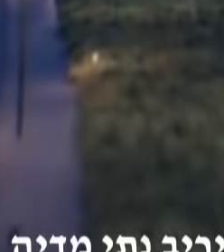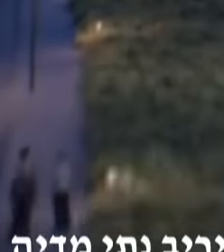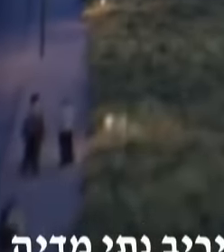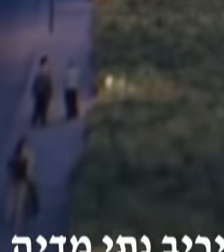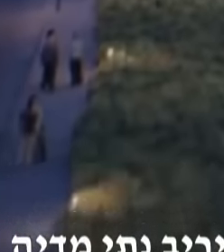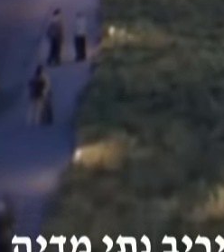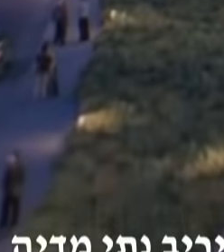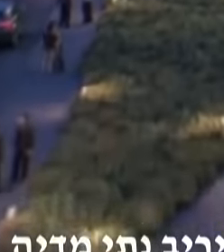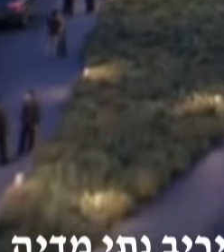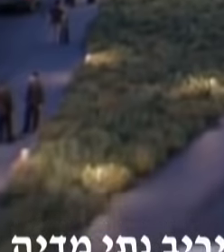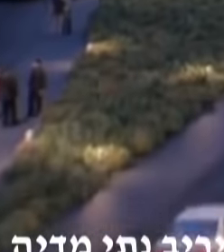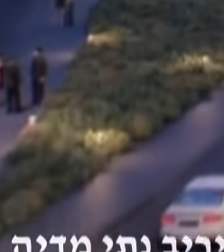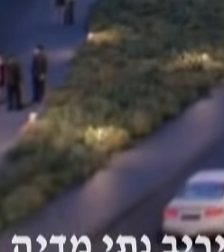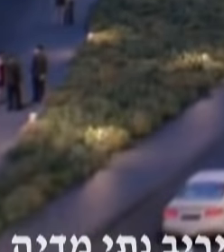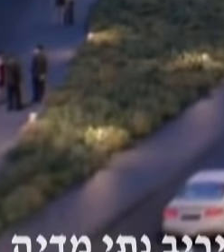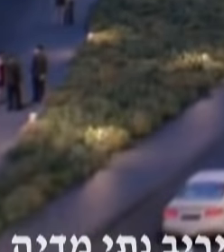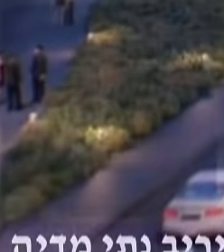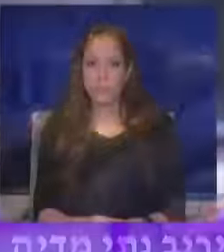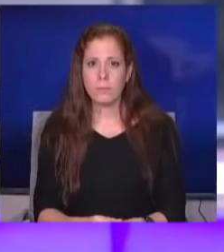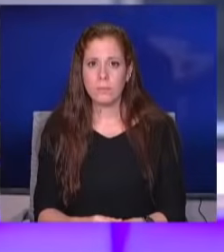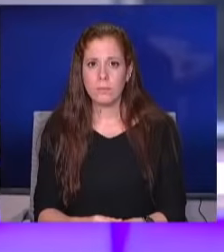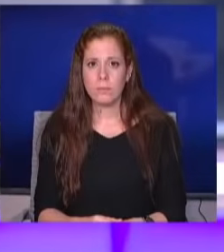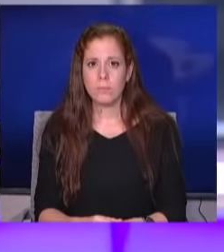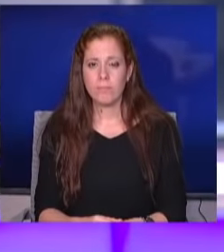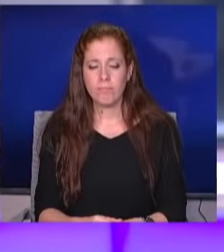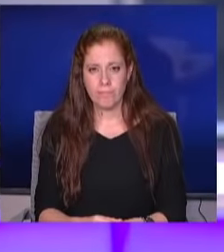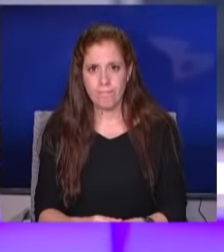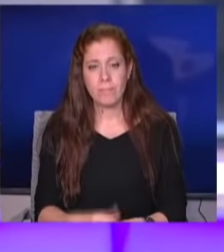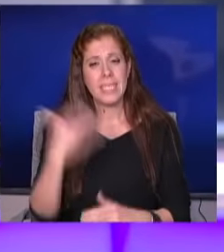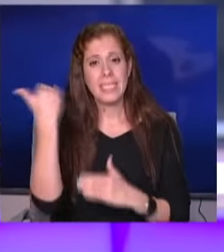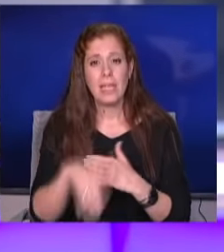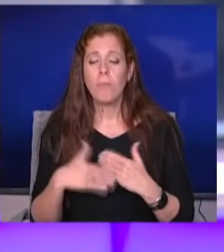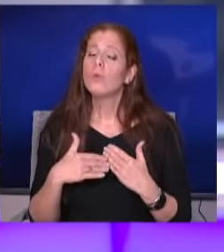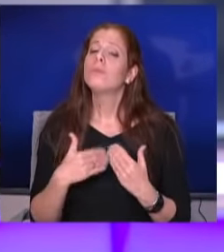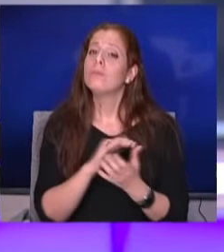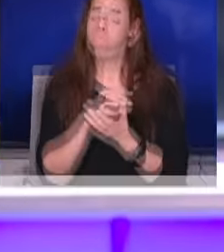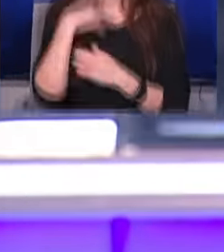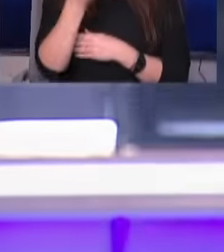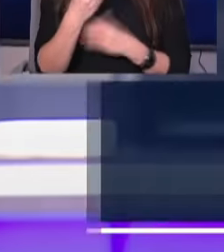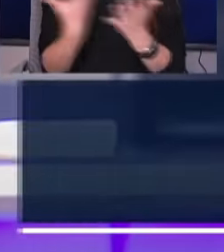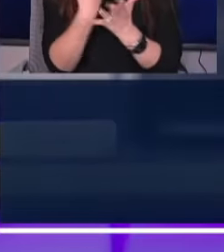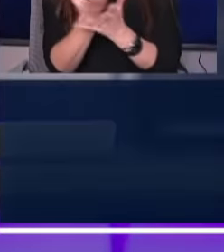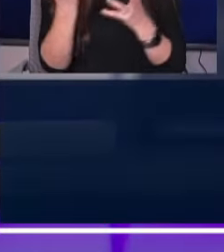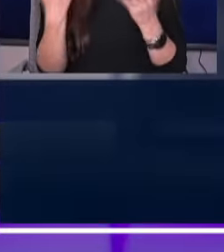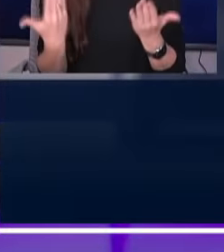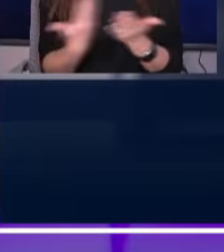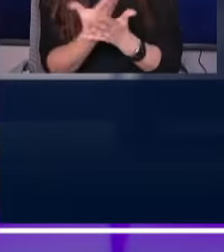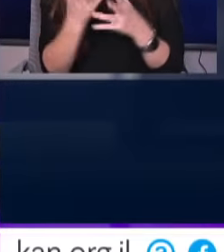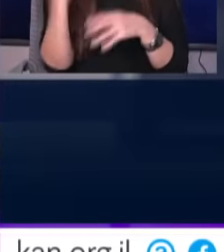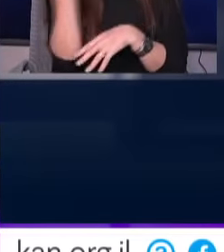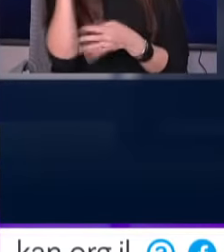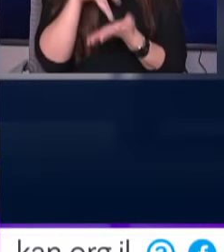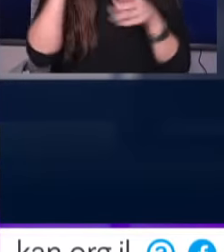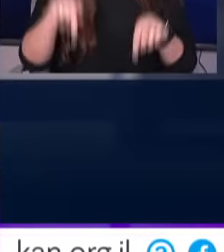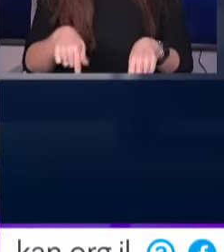די-סיטי, עיר העיצוב והבילוי החדשה של ישראל. סיימנו, נאמר לכם שמהדורת השבת וכתבות המגזין נמצאות בערוץ כאן